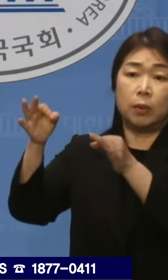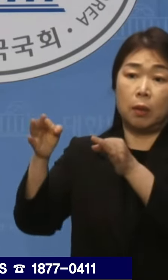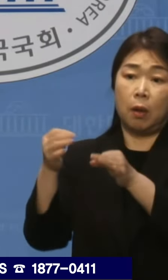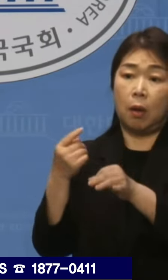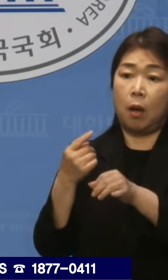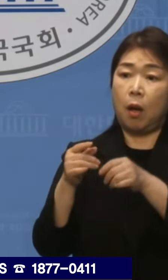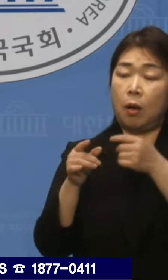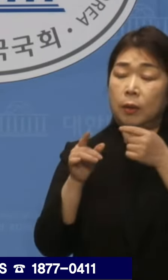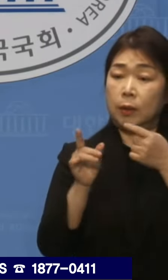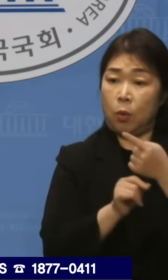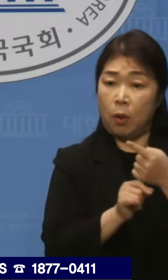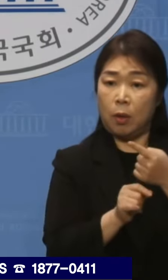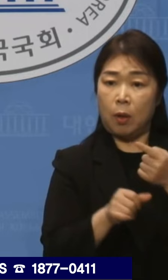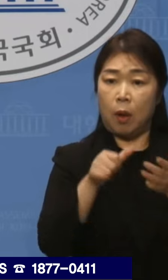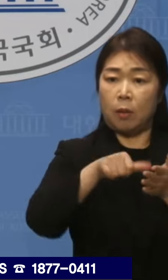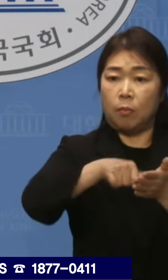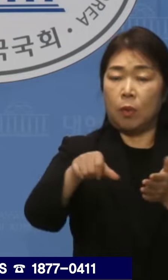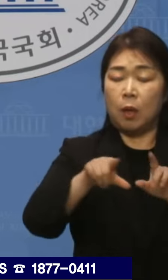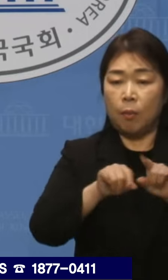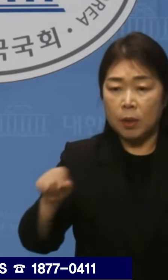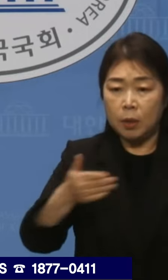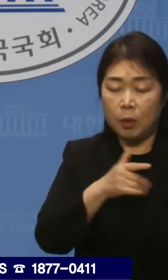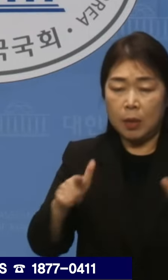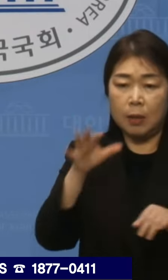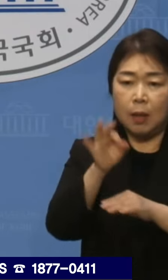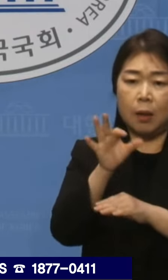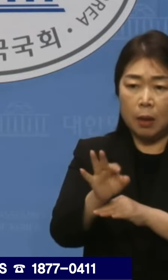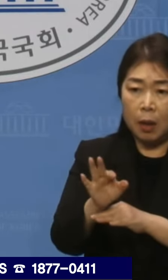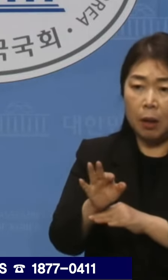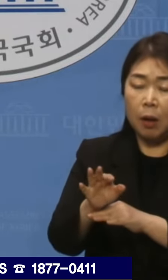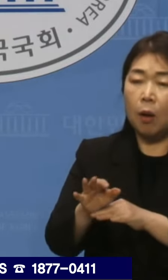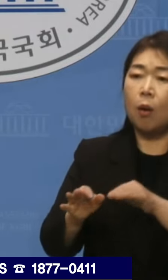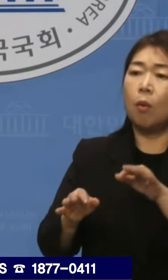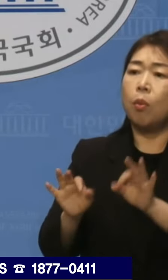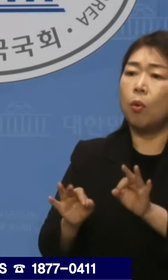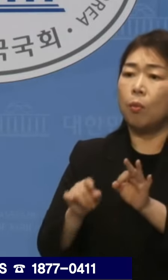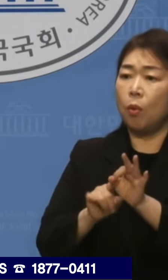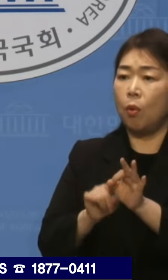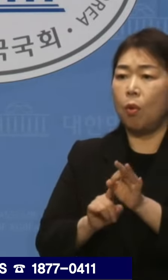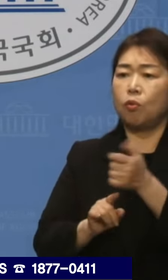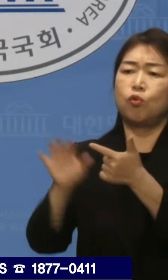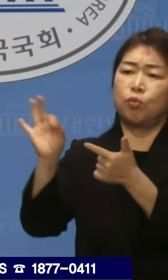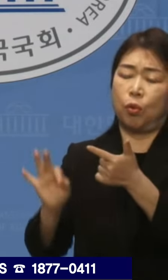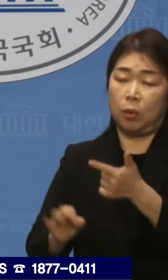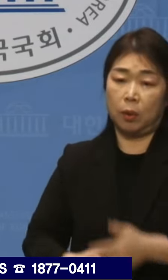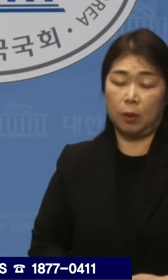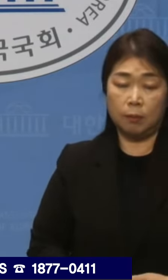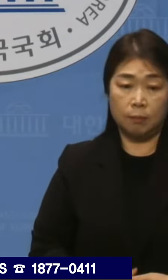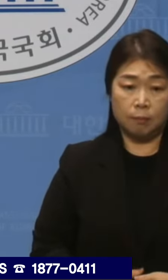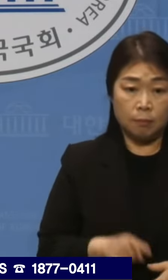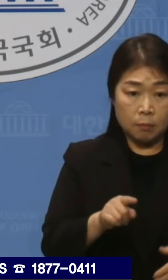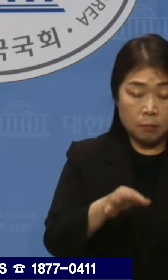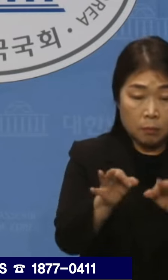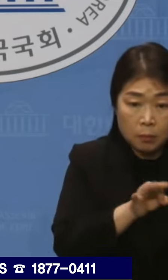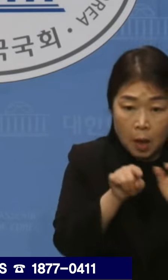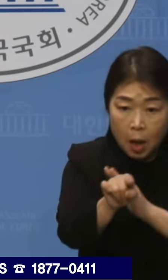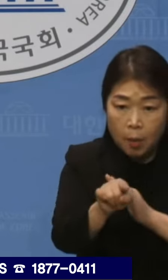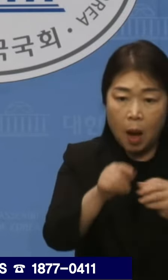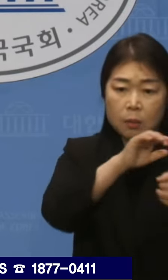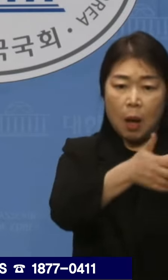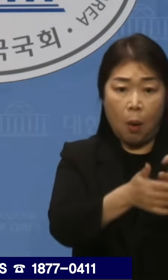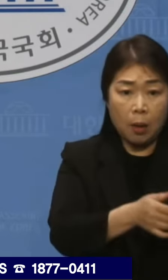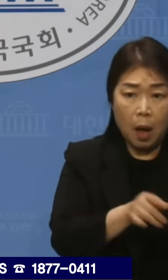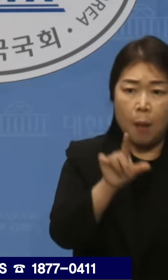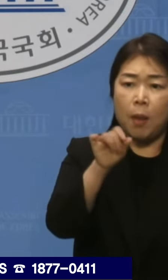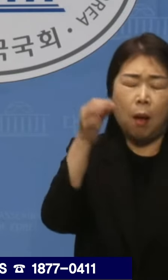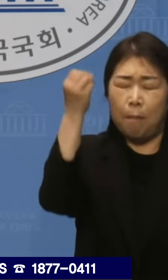물가가 6%나 올랐습니다. 한 개에 만 원이 넘는 금사과까지 등장하며 설 차례상